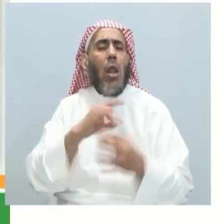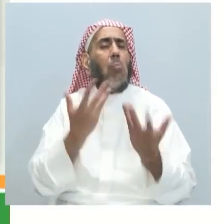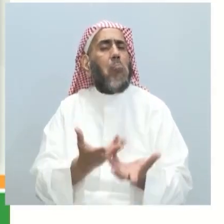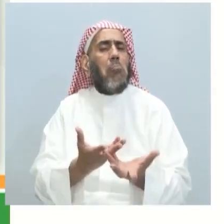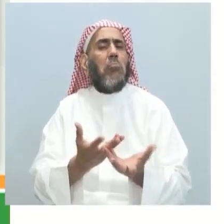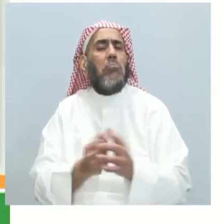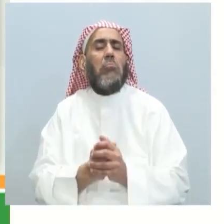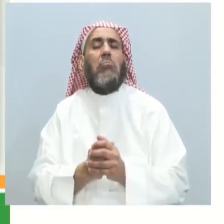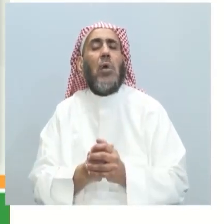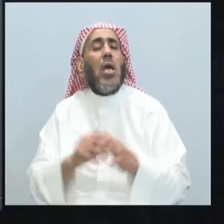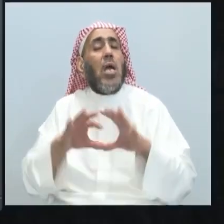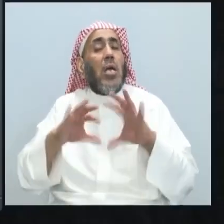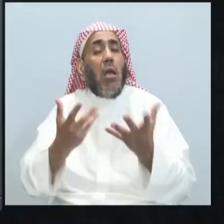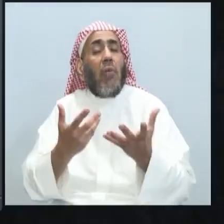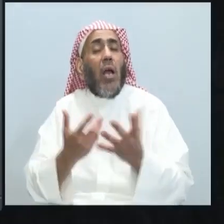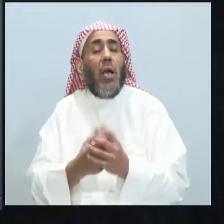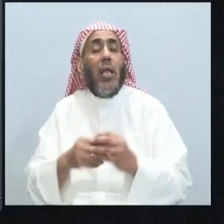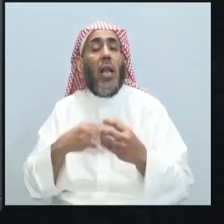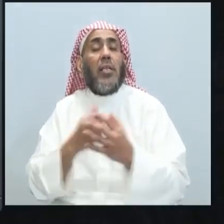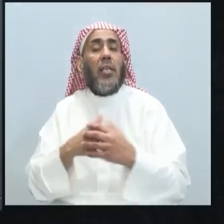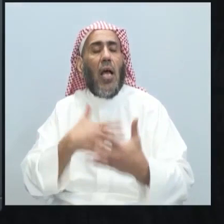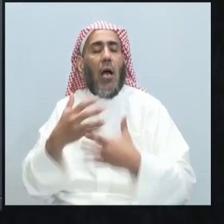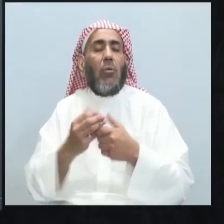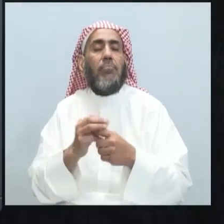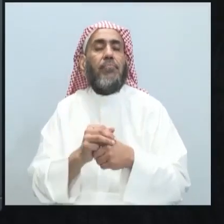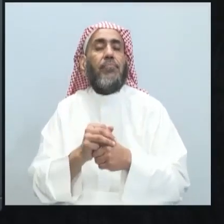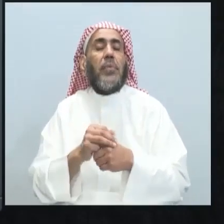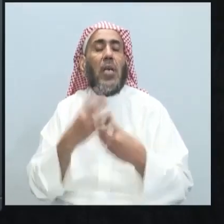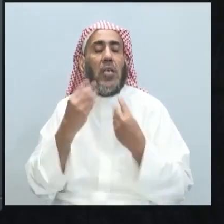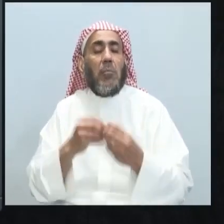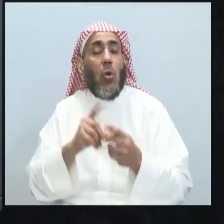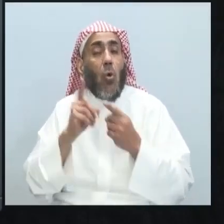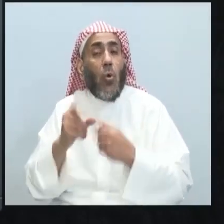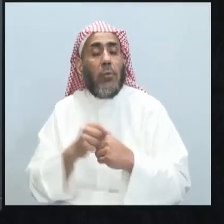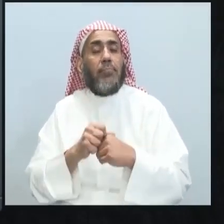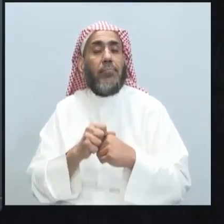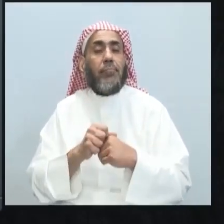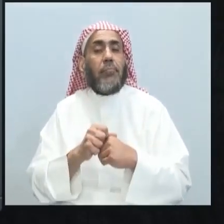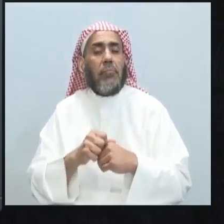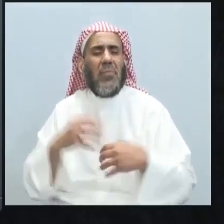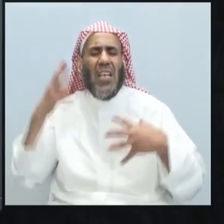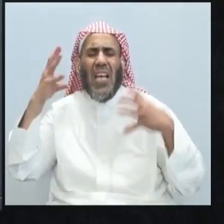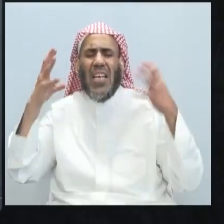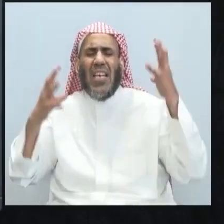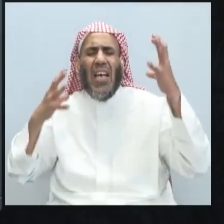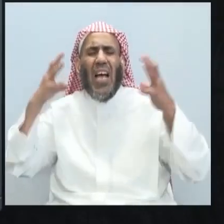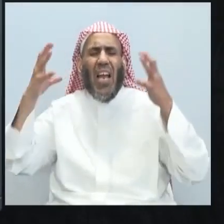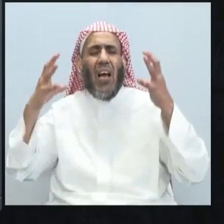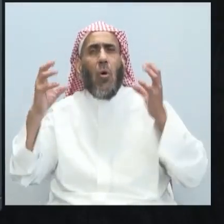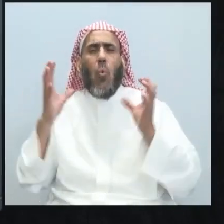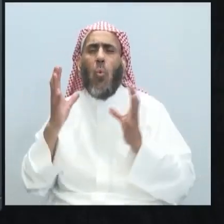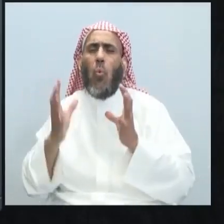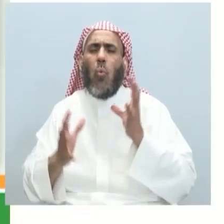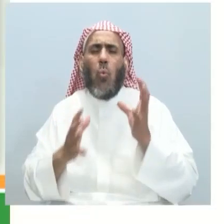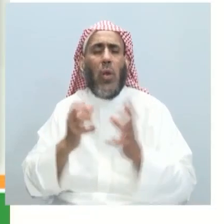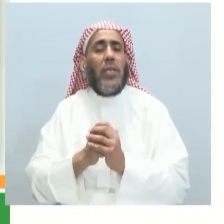للشاعر كيف كان في حديثه جميل طبعا هنا القلق والحيره قلق